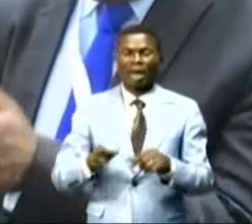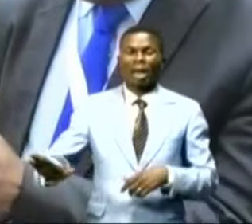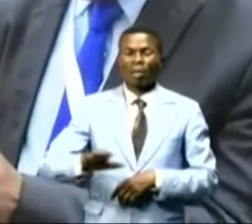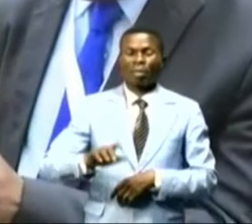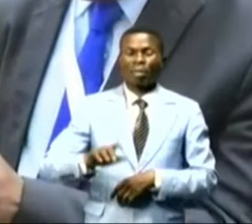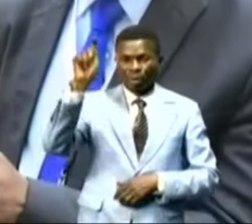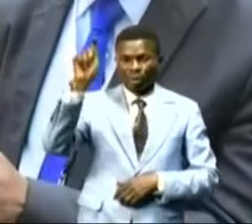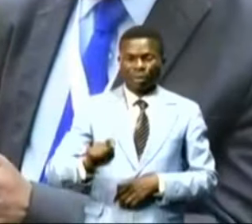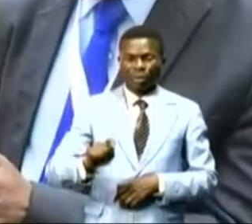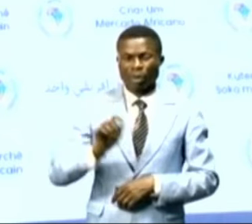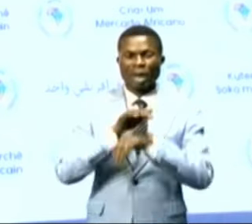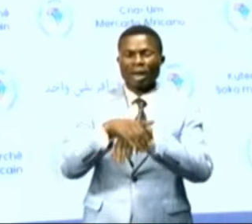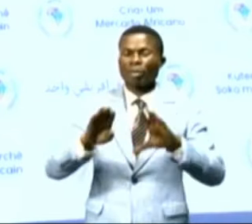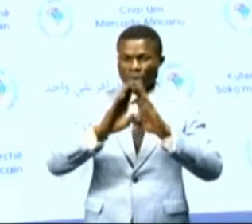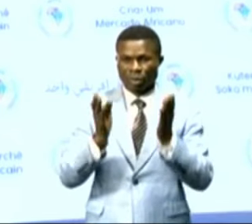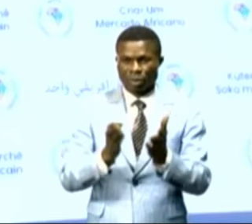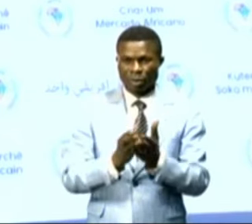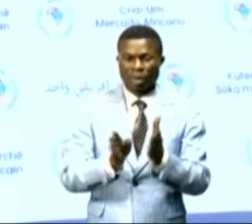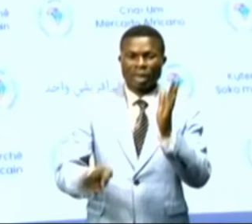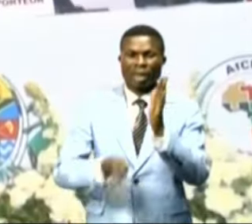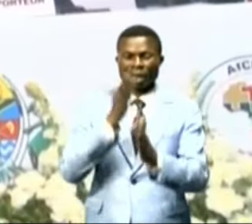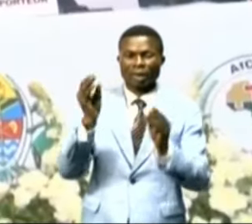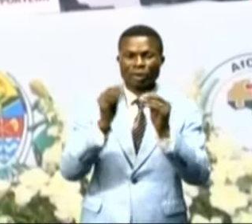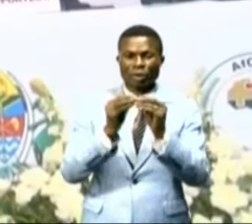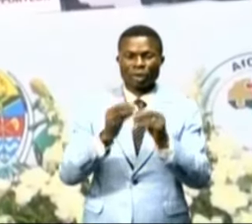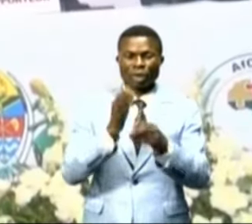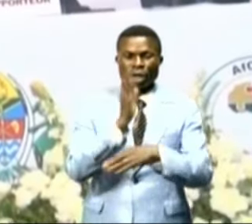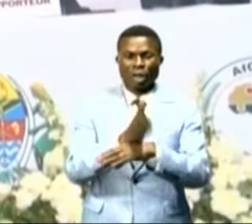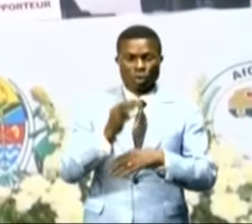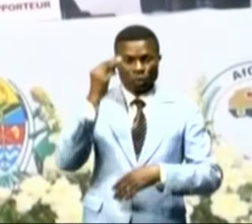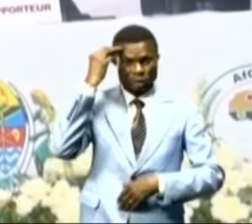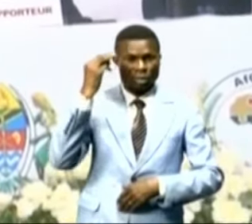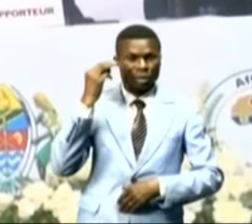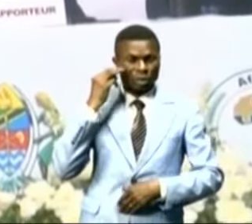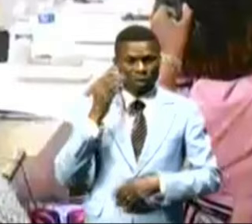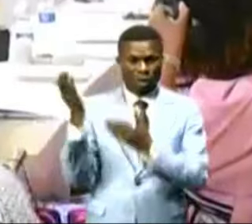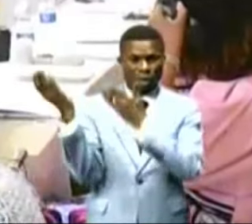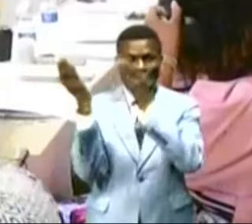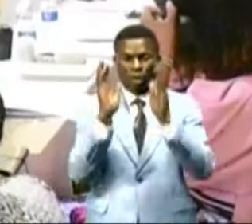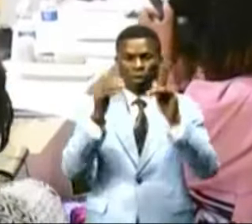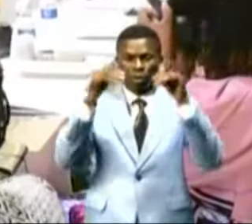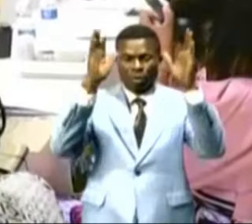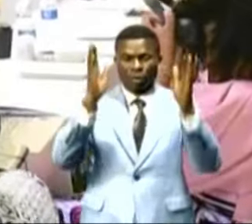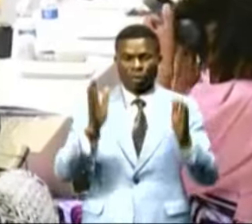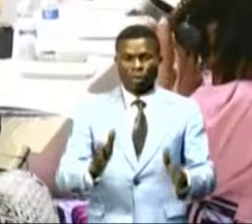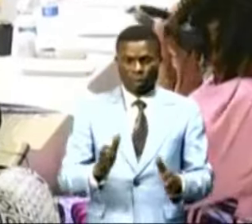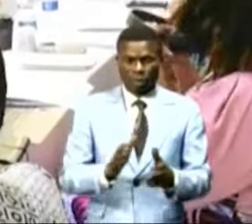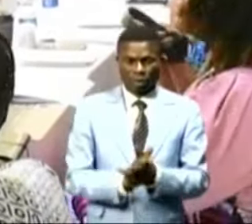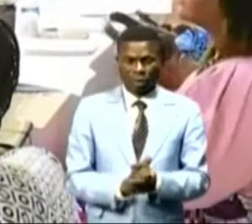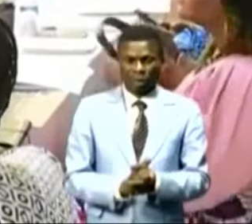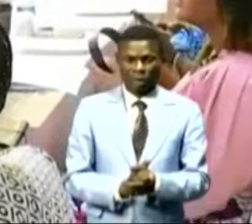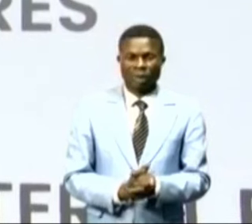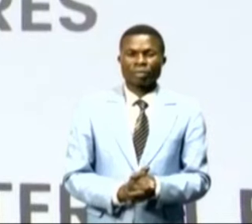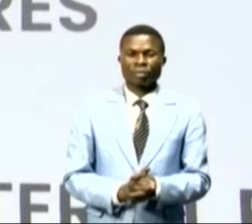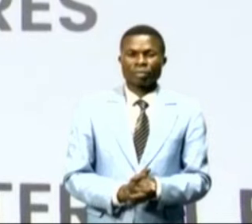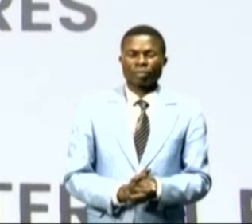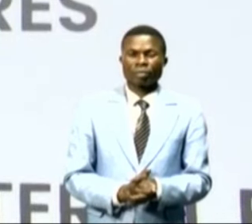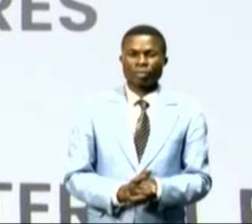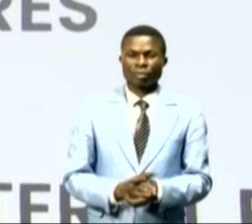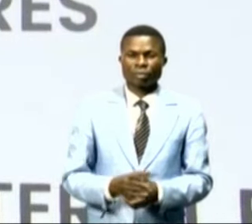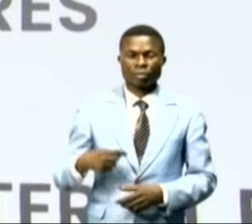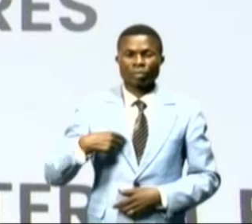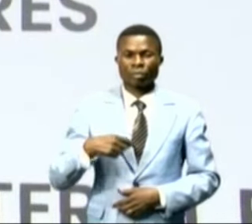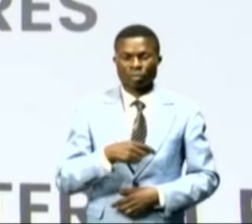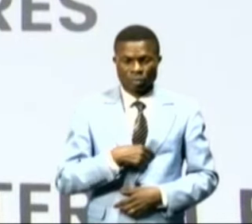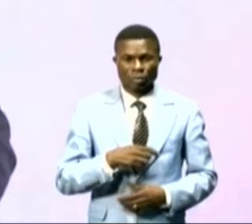ils participent tous à la 14e réunion du Conseil de ministres du Commerce extérieur de la ZLECAF à Zanzibar. Nous avons été